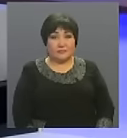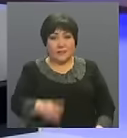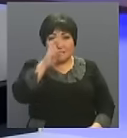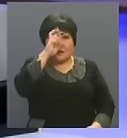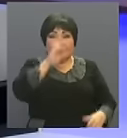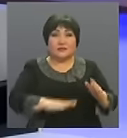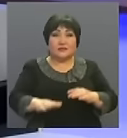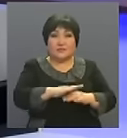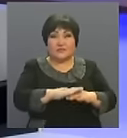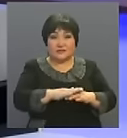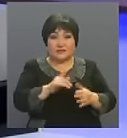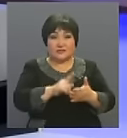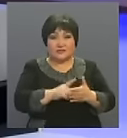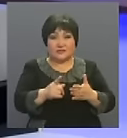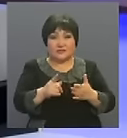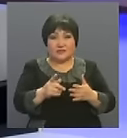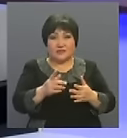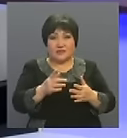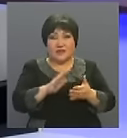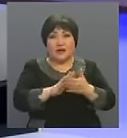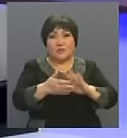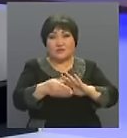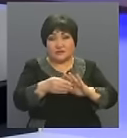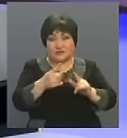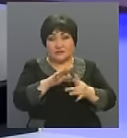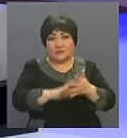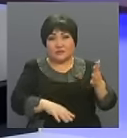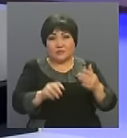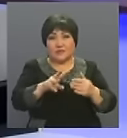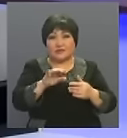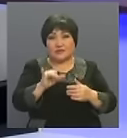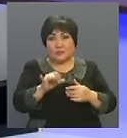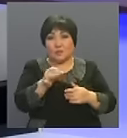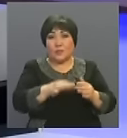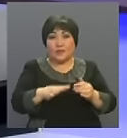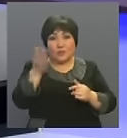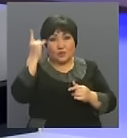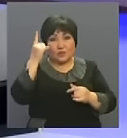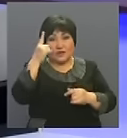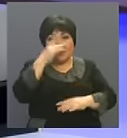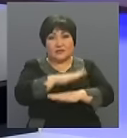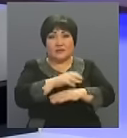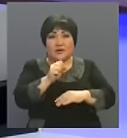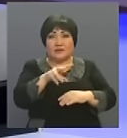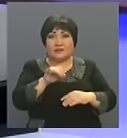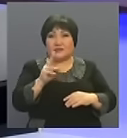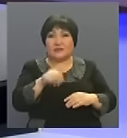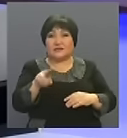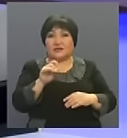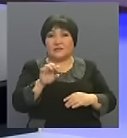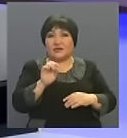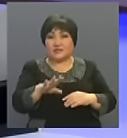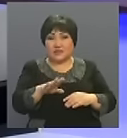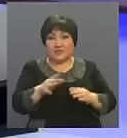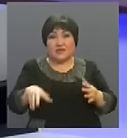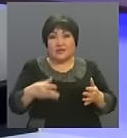Елімізде мінбердегі ауыс түйіс әлі жалғасып жатыр. Бүгін Маңғыстау облысының бұрынғы әкімі Алик Айдарбаев инвестиция және даму